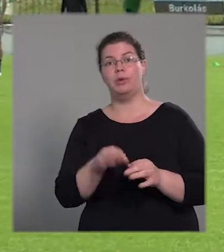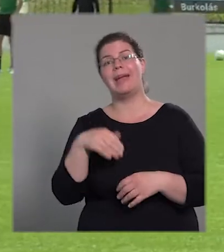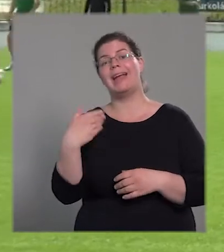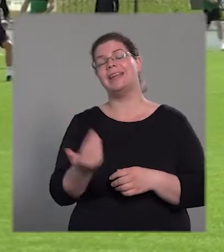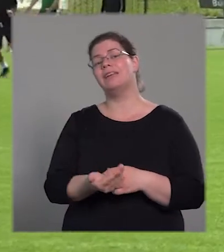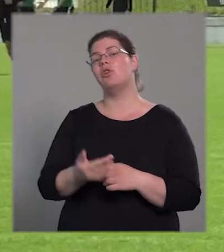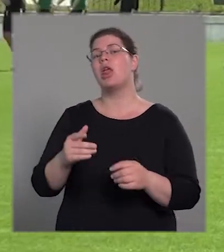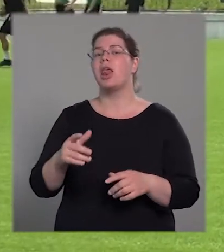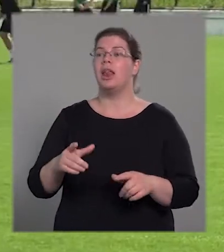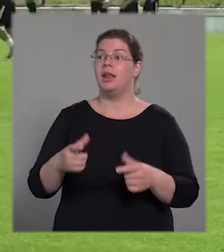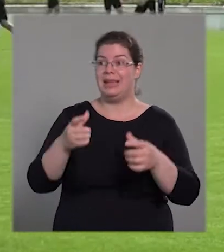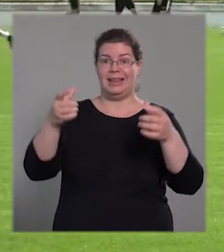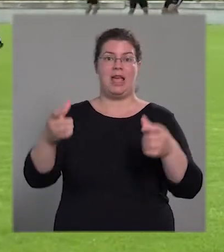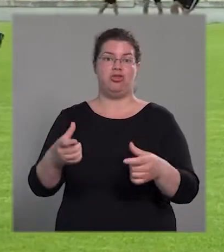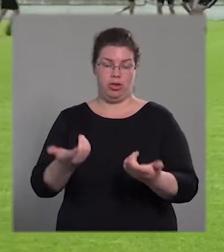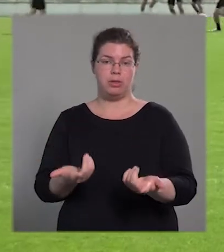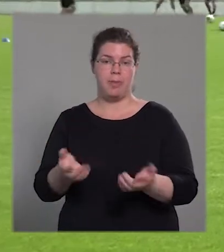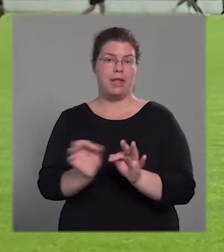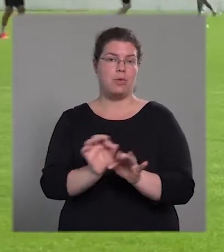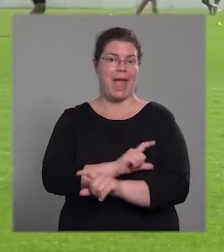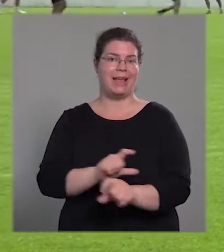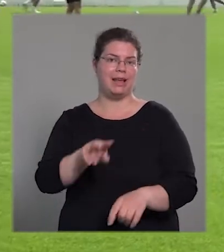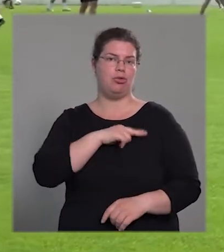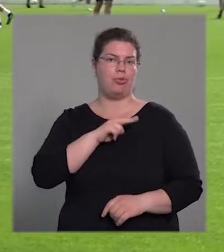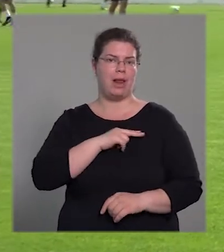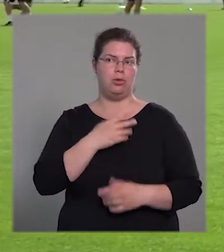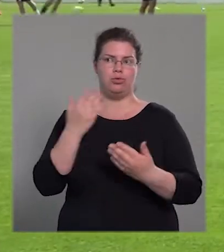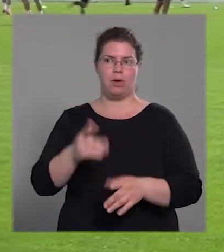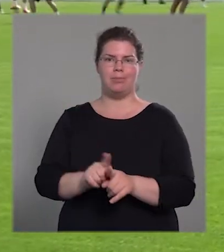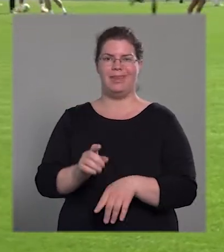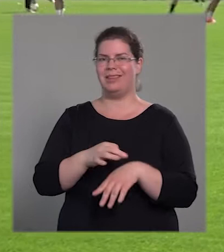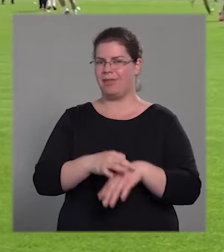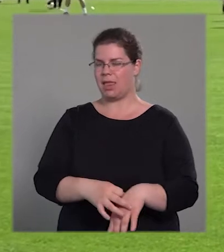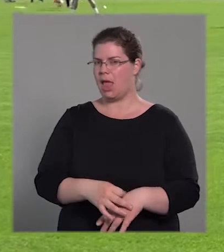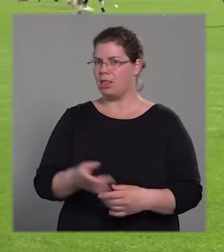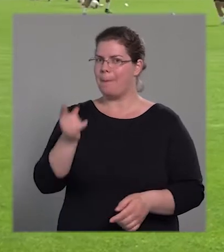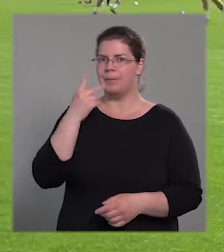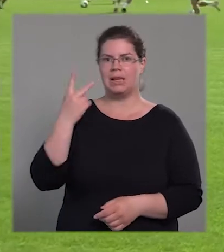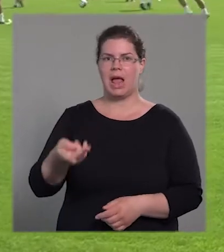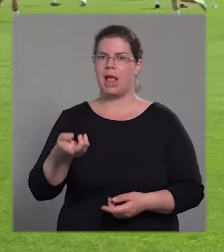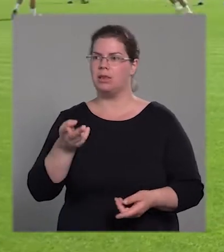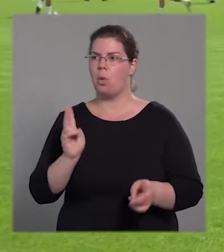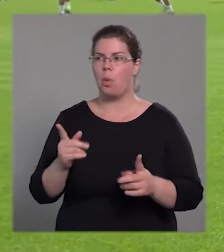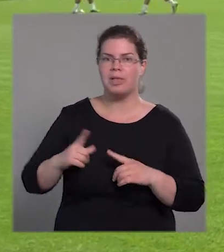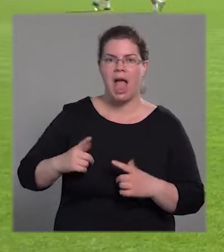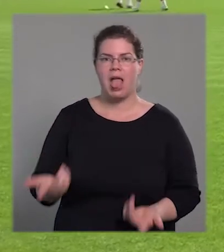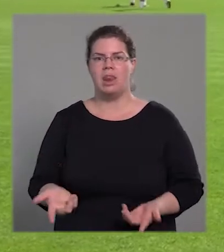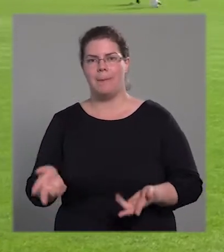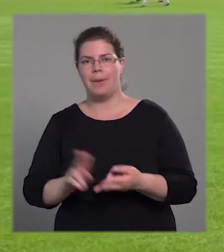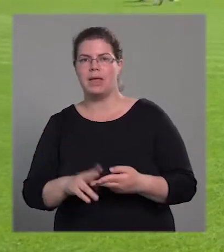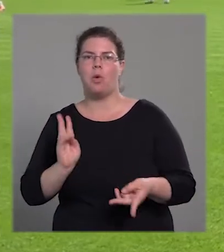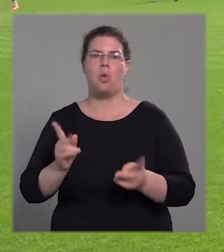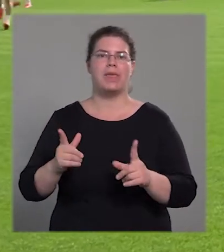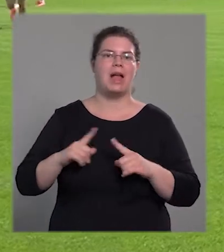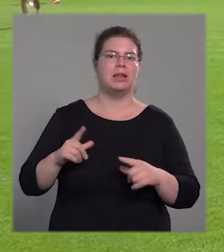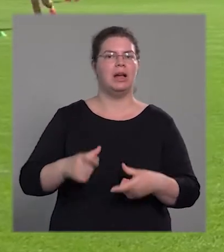a létesítményügyekért is felelős vagy, mint vezető, mit látsz, hogy áll a pálya, hogy állnak a létesítmények,